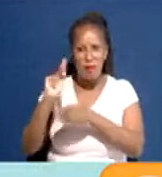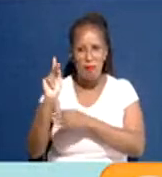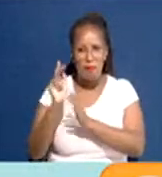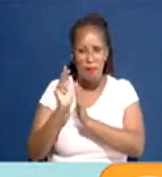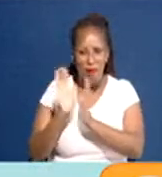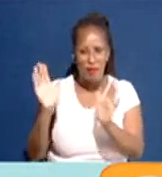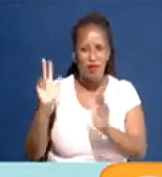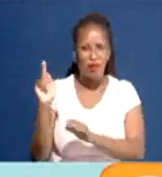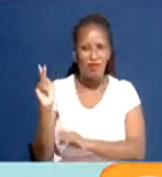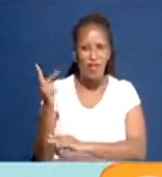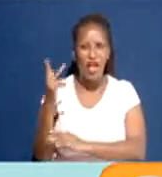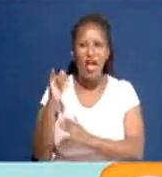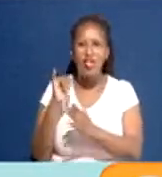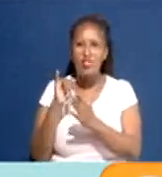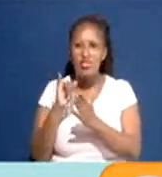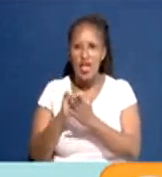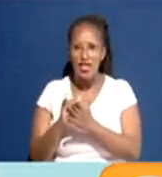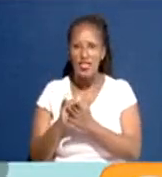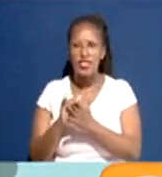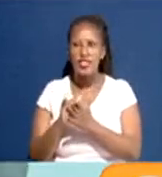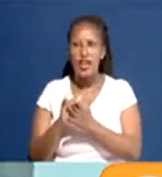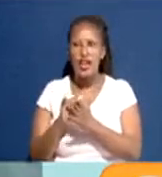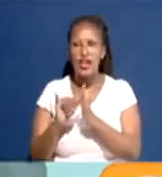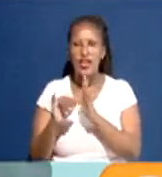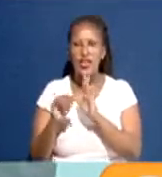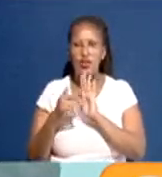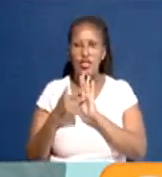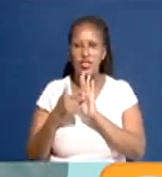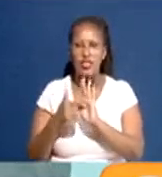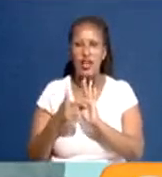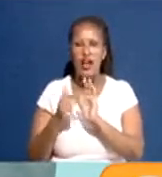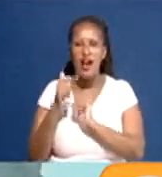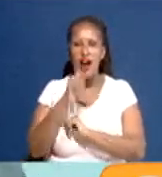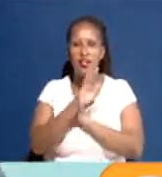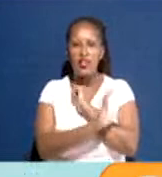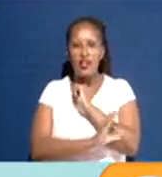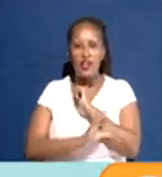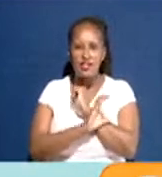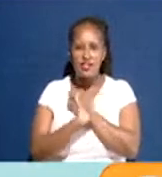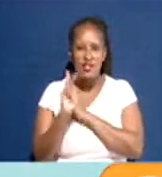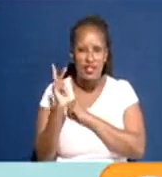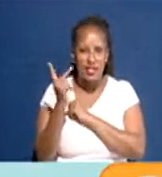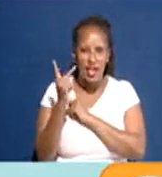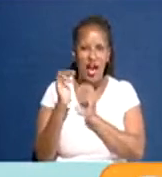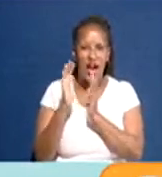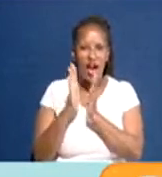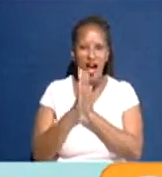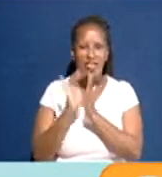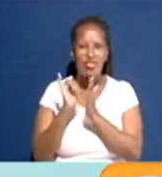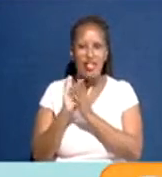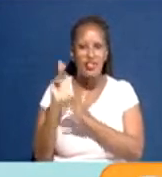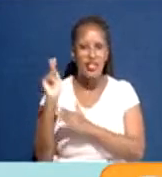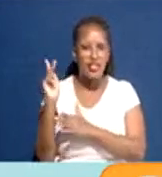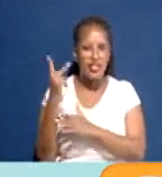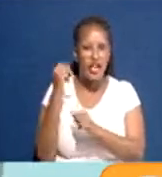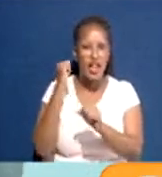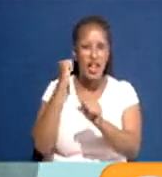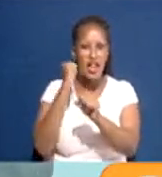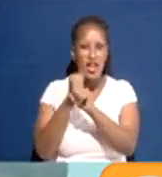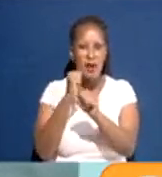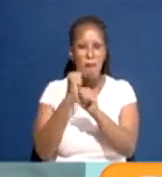Kenya that defines our country, and that is the Kenyan labor